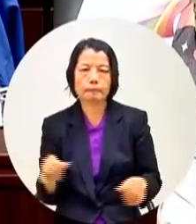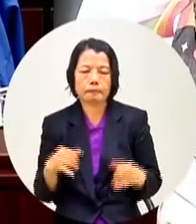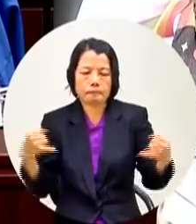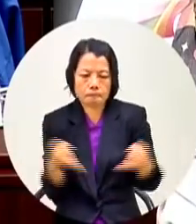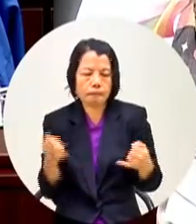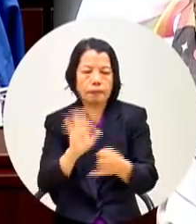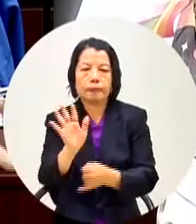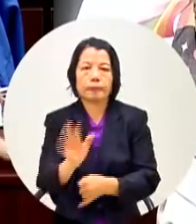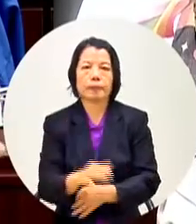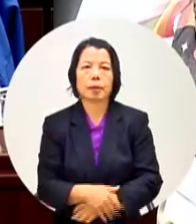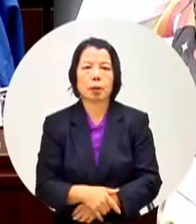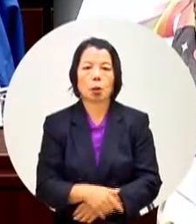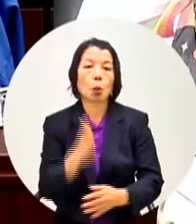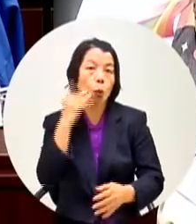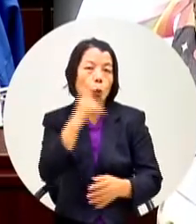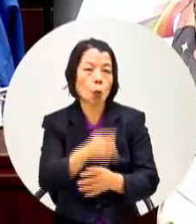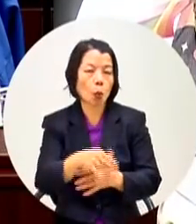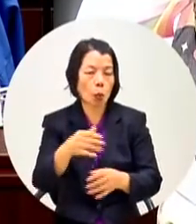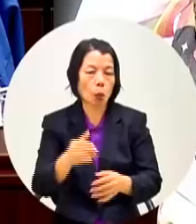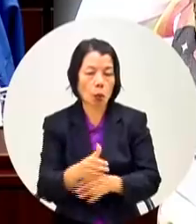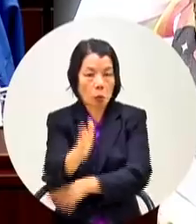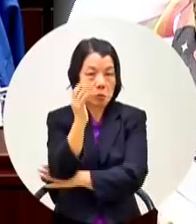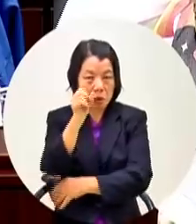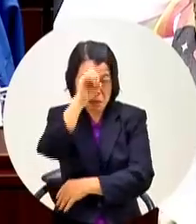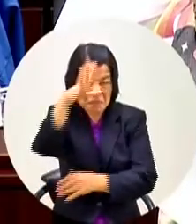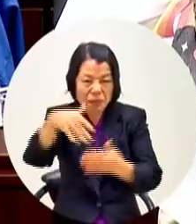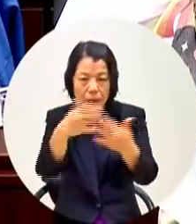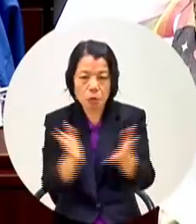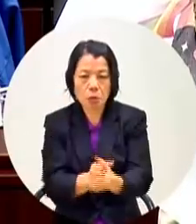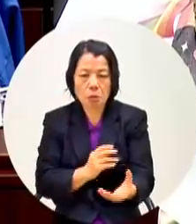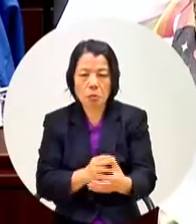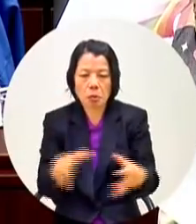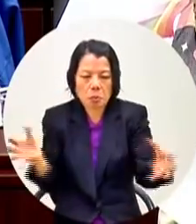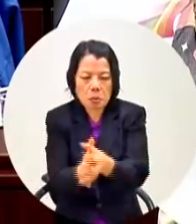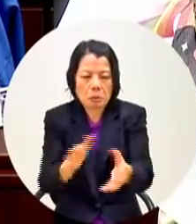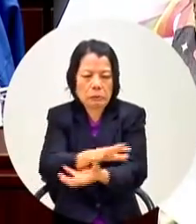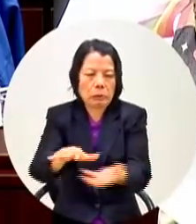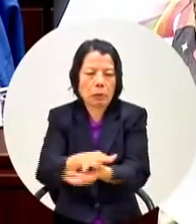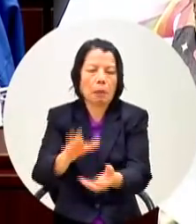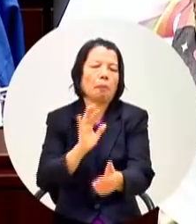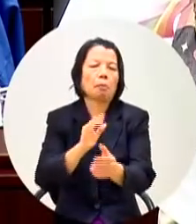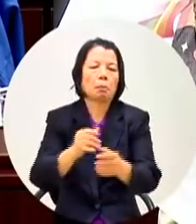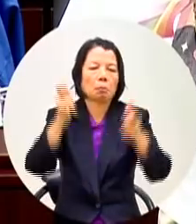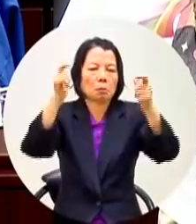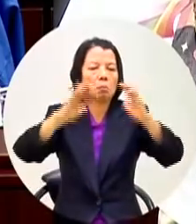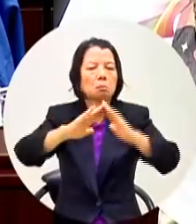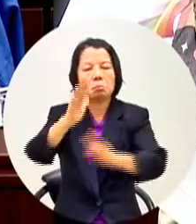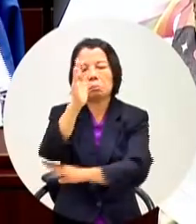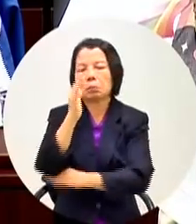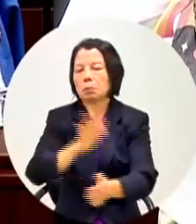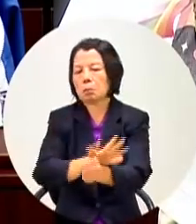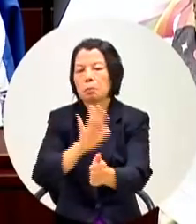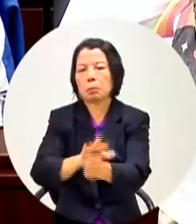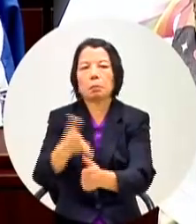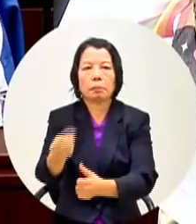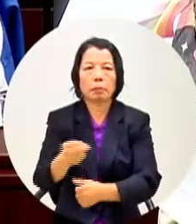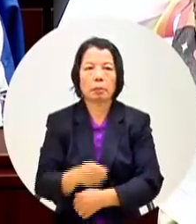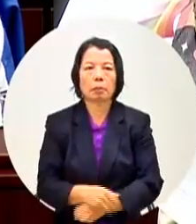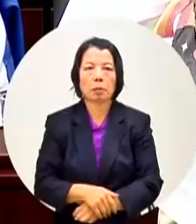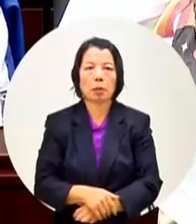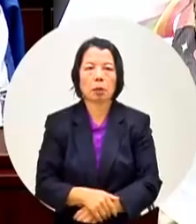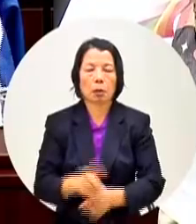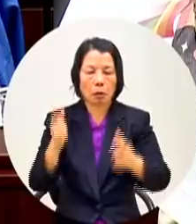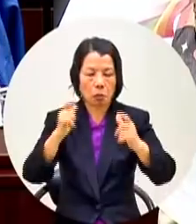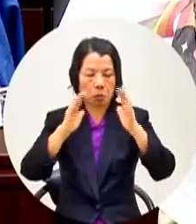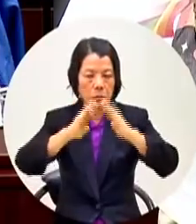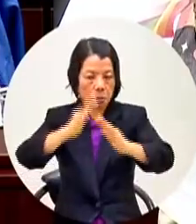对高雄市一点帮助都没有。我们市政府秉持着市民的托付，我们一定会尽最大力量来规划